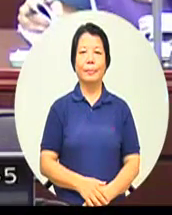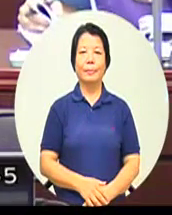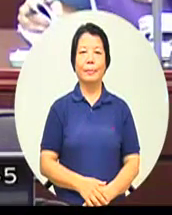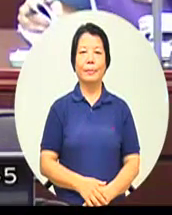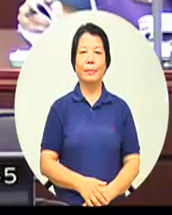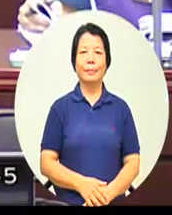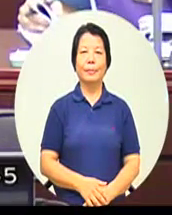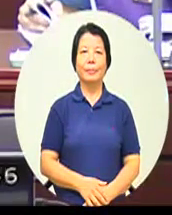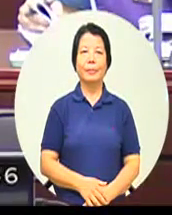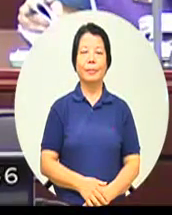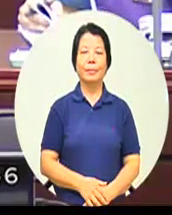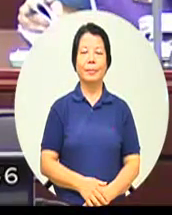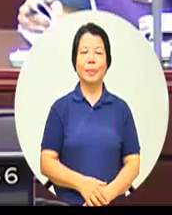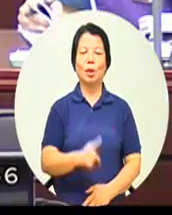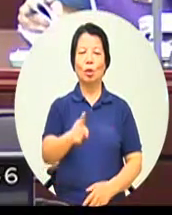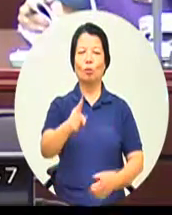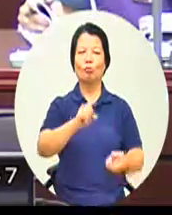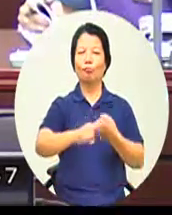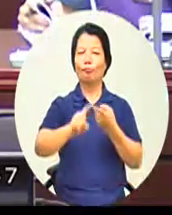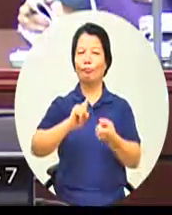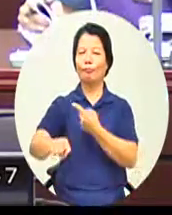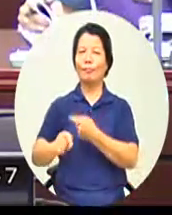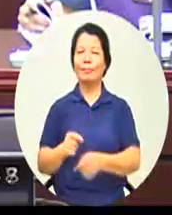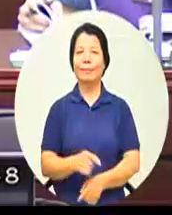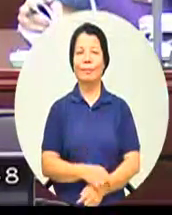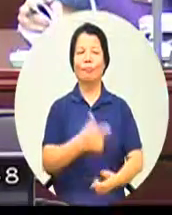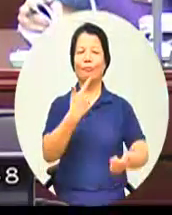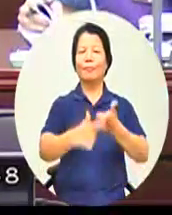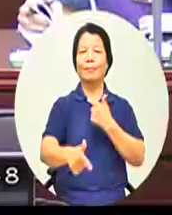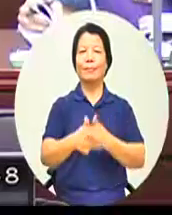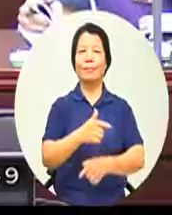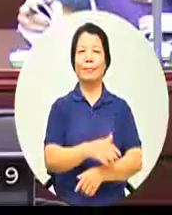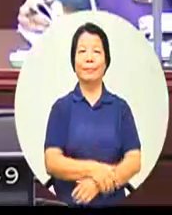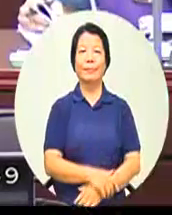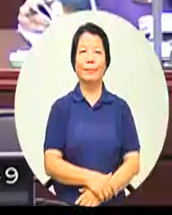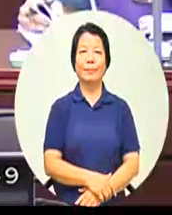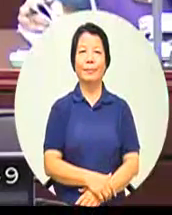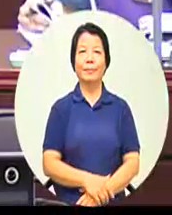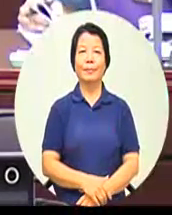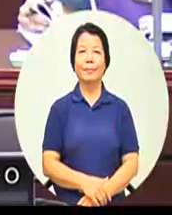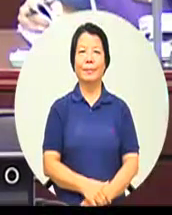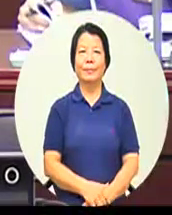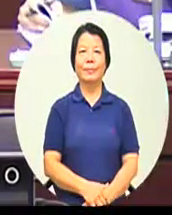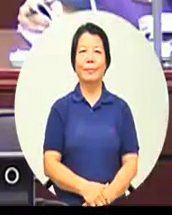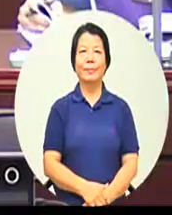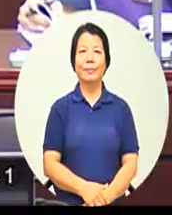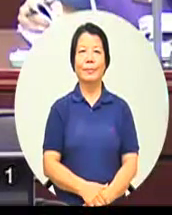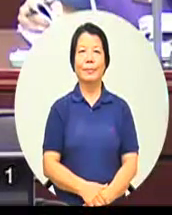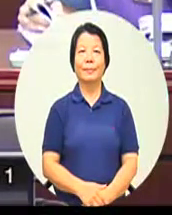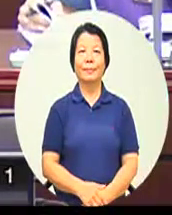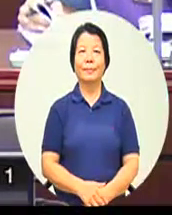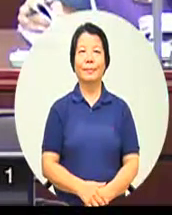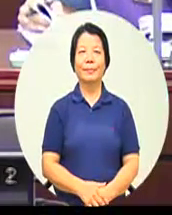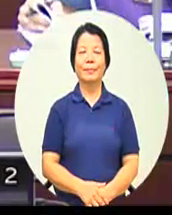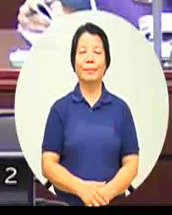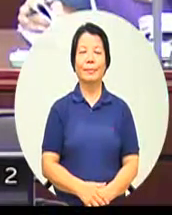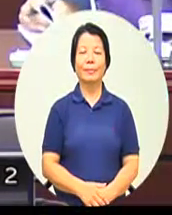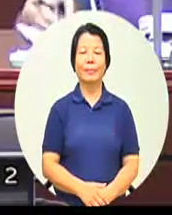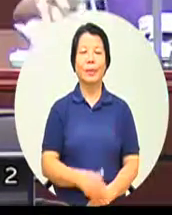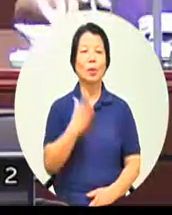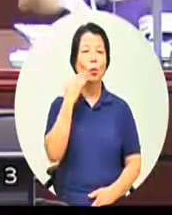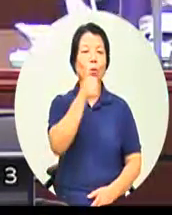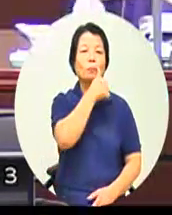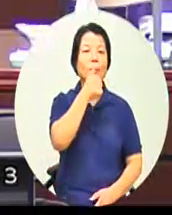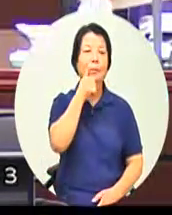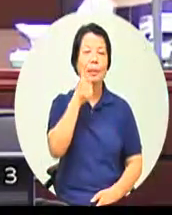中国倒霉的。 你底下到位不注意 啊！你乱创一场嘛！ 我都是瓷器。 哎，那翻译在英